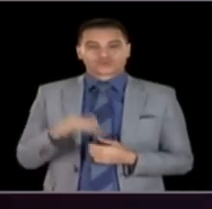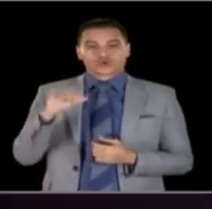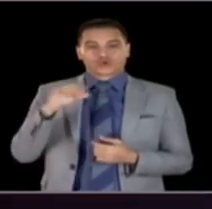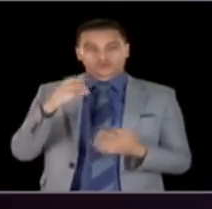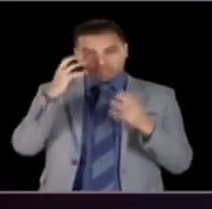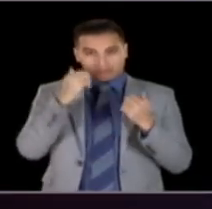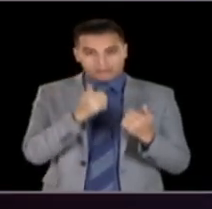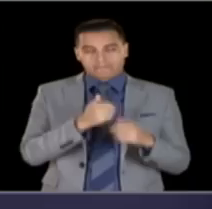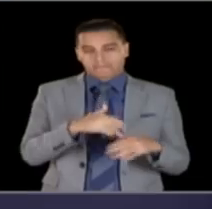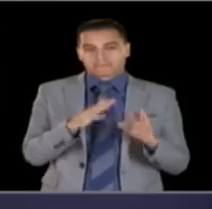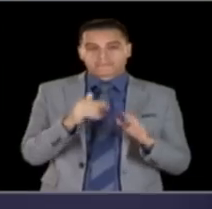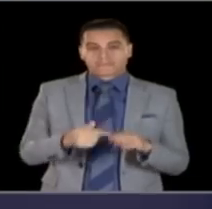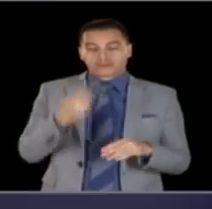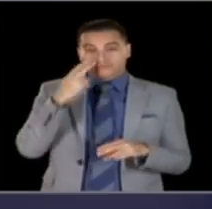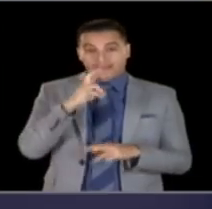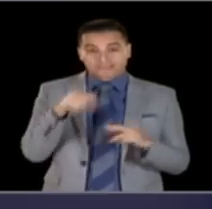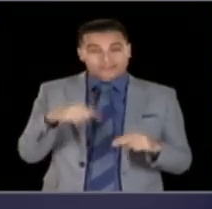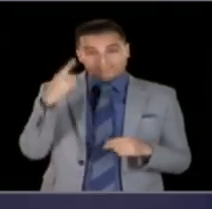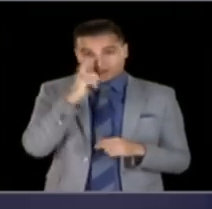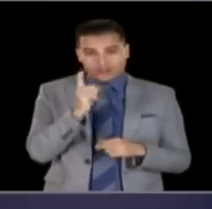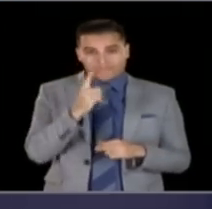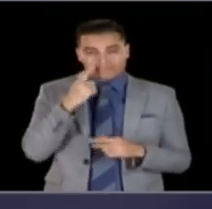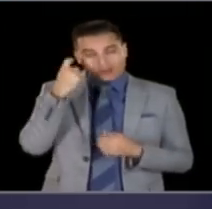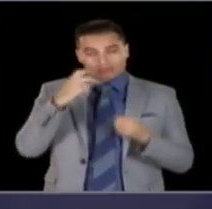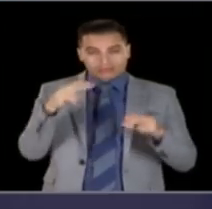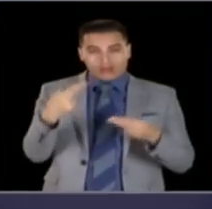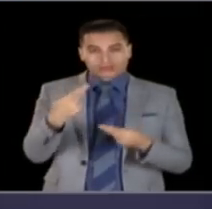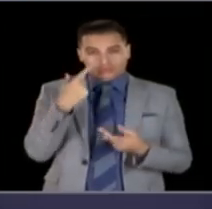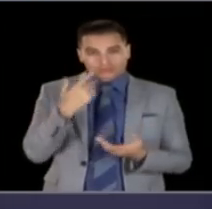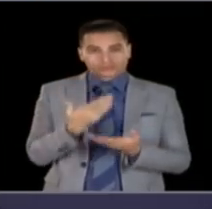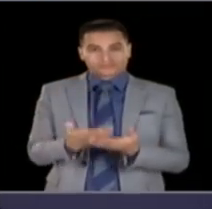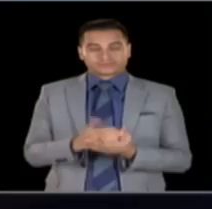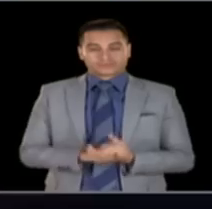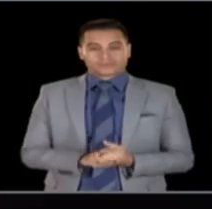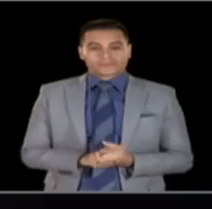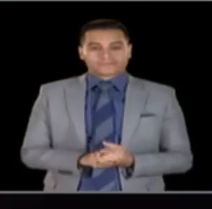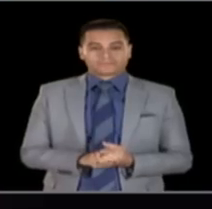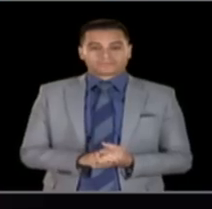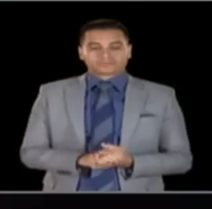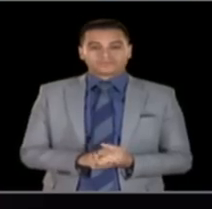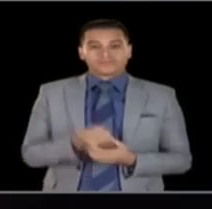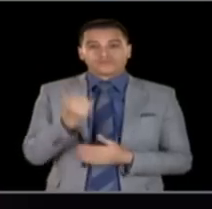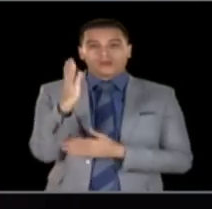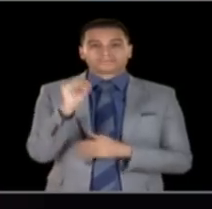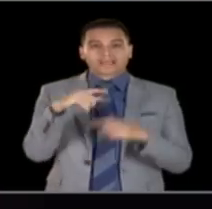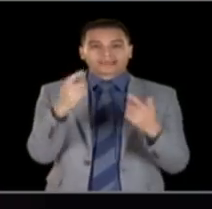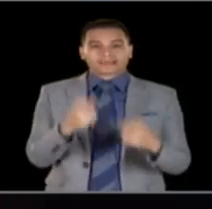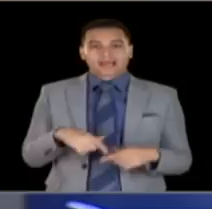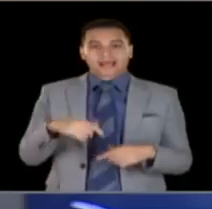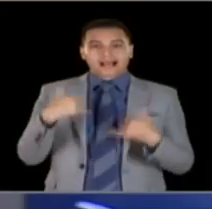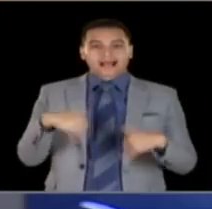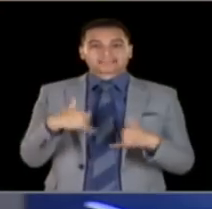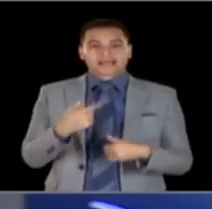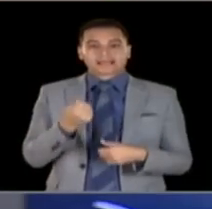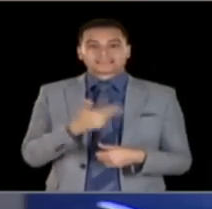تمام؟ الأسئلة مش صعبة. اوكي. تحت الضغط كاونتر. ما هي العملة الرسمية لدولة